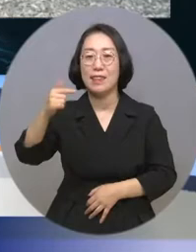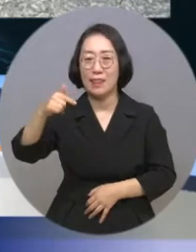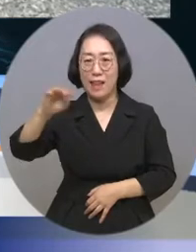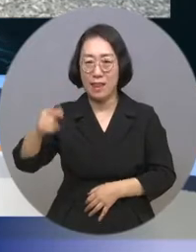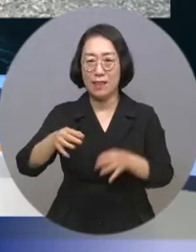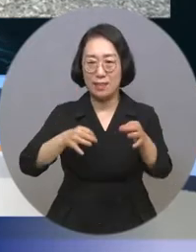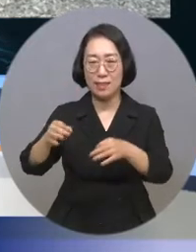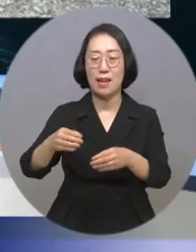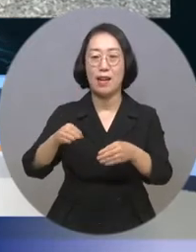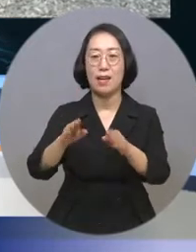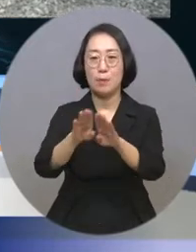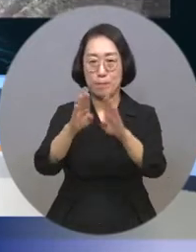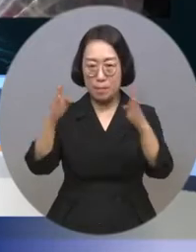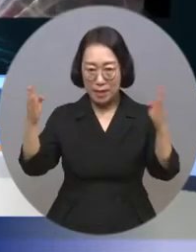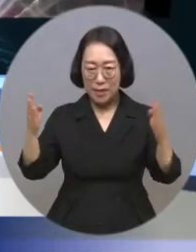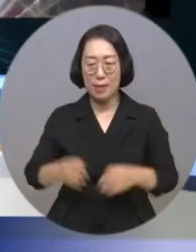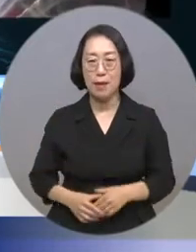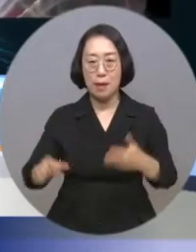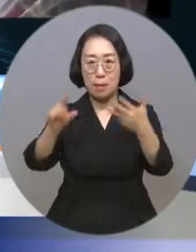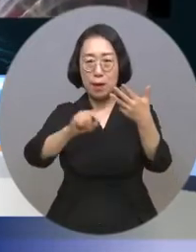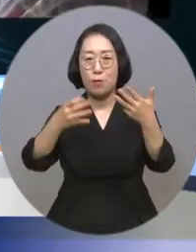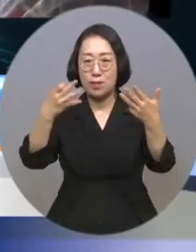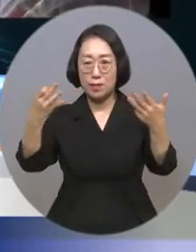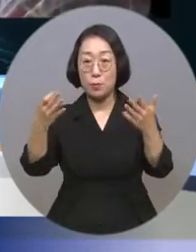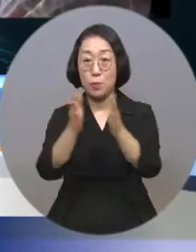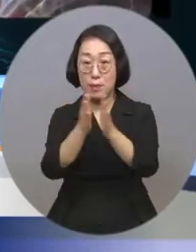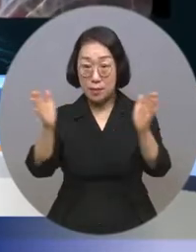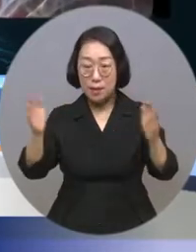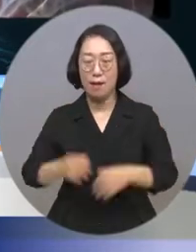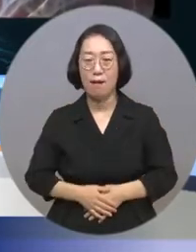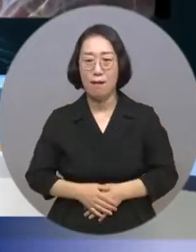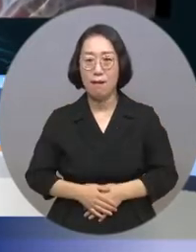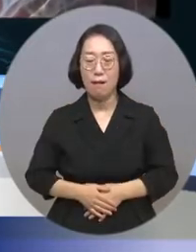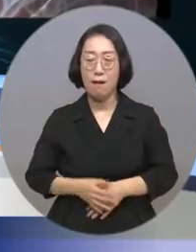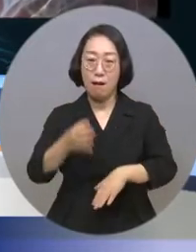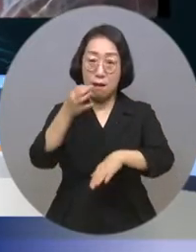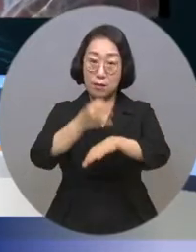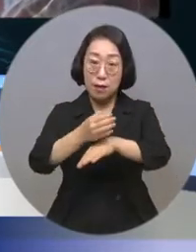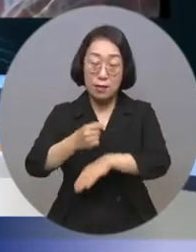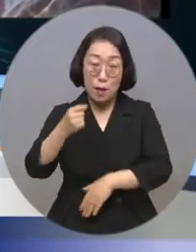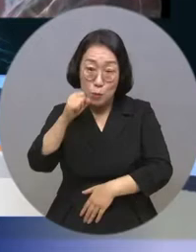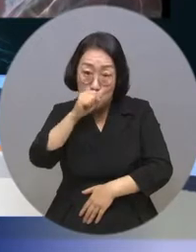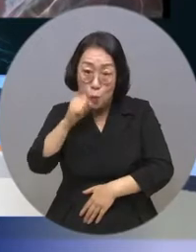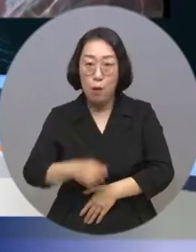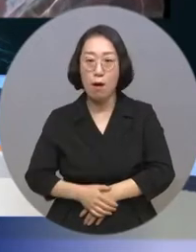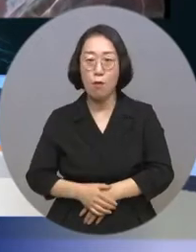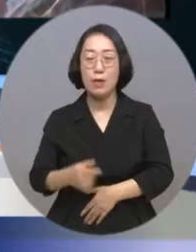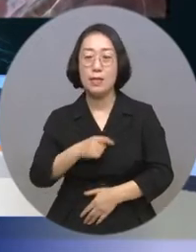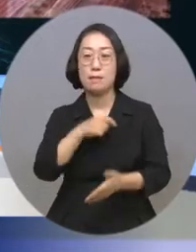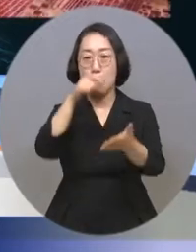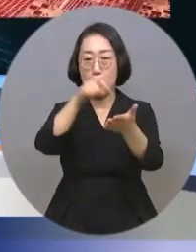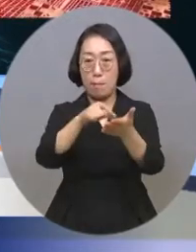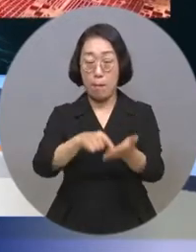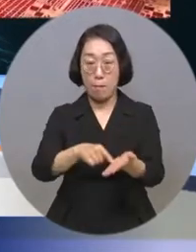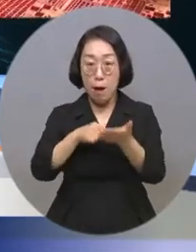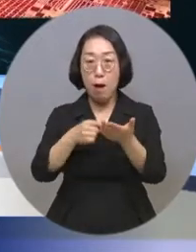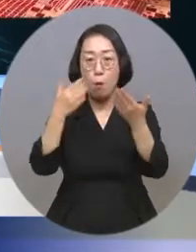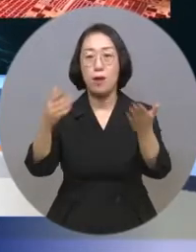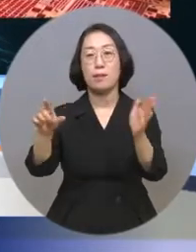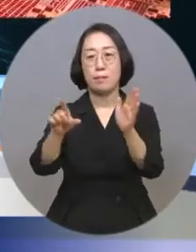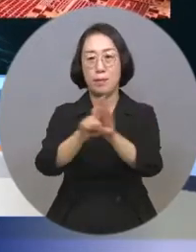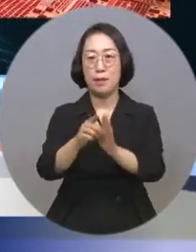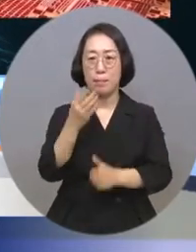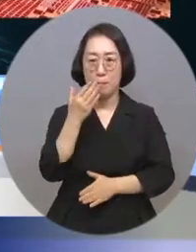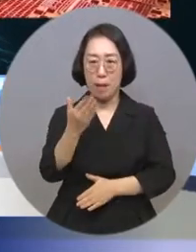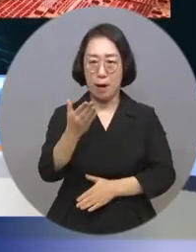개장했습니다. 많은 고추 도매상들에게 인기가 좋고 실명제로 거래되어 믿고 구매할 수 있는데요. 자세한 소식